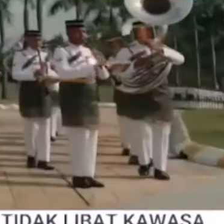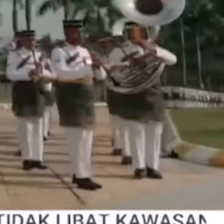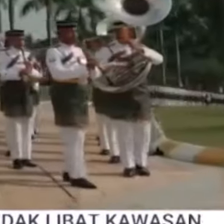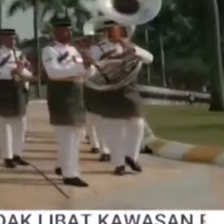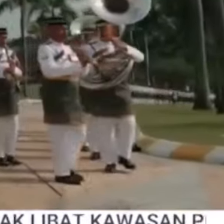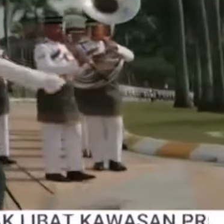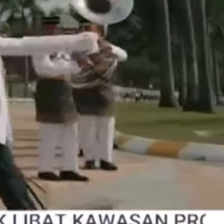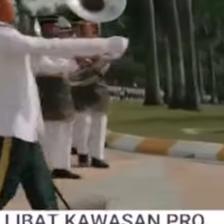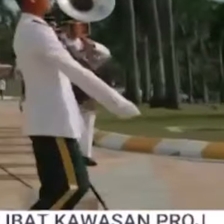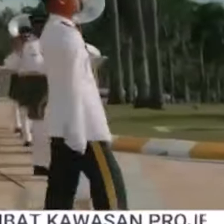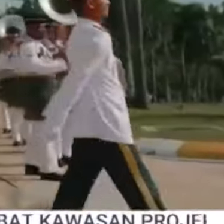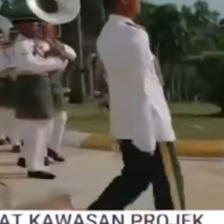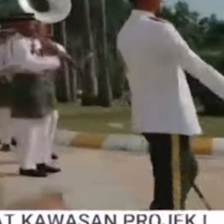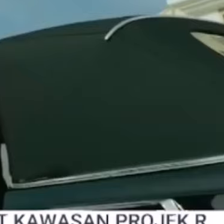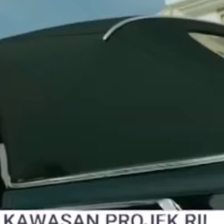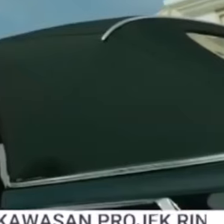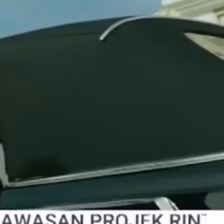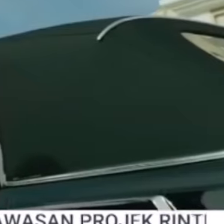Kami,